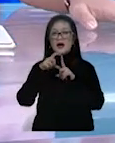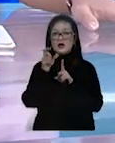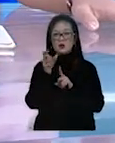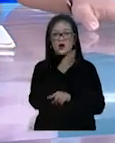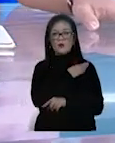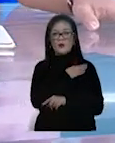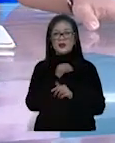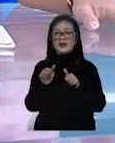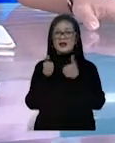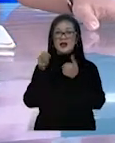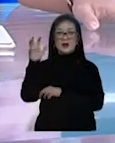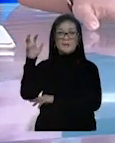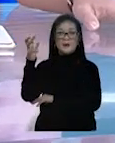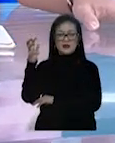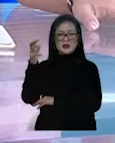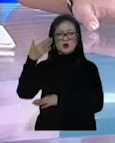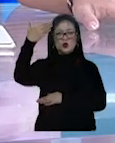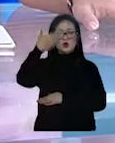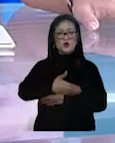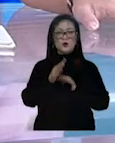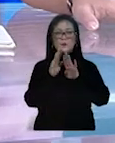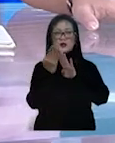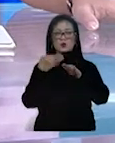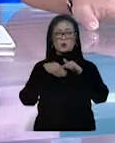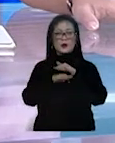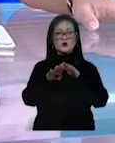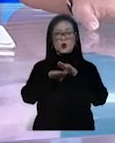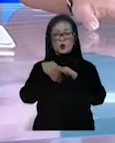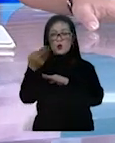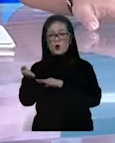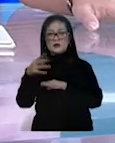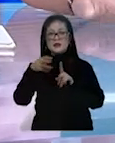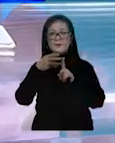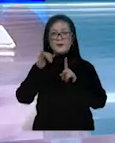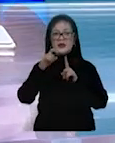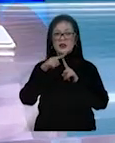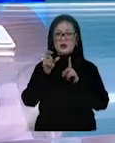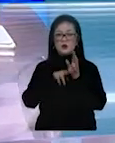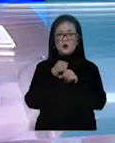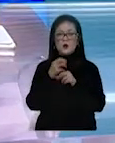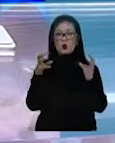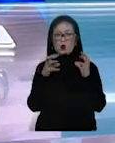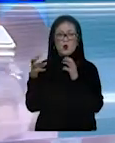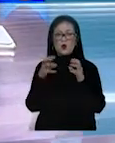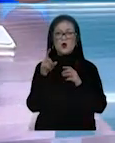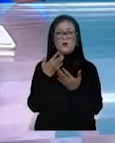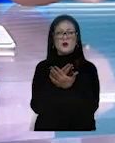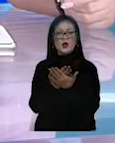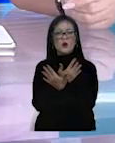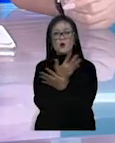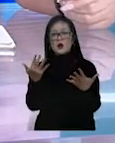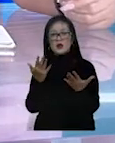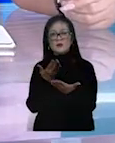memblokade pintu masuk dan juga pintu keluar tol Bitung. Adu mulut sempat terjadi saat polisi meminta warga untuk tidak melakukan aksi